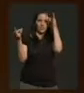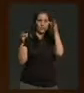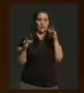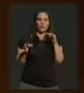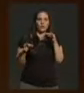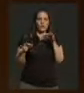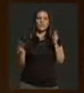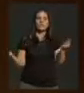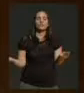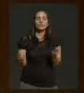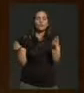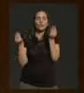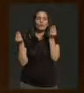betetzea.